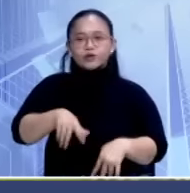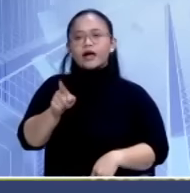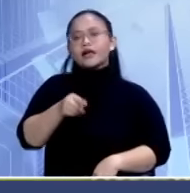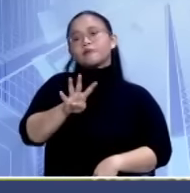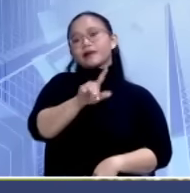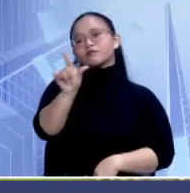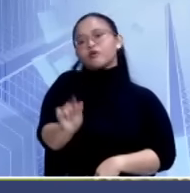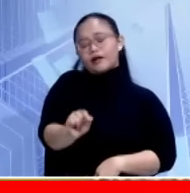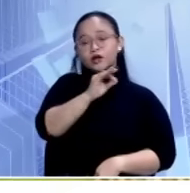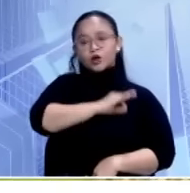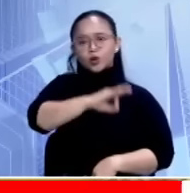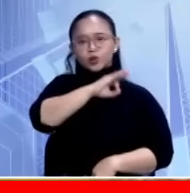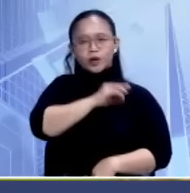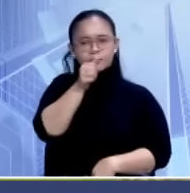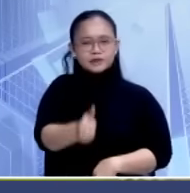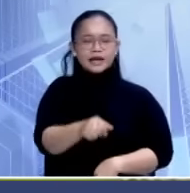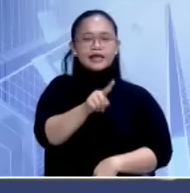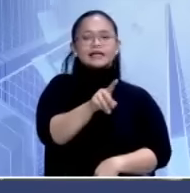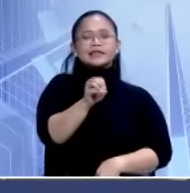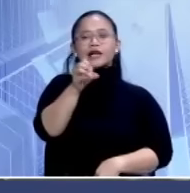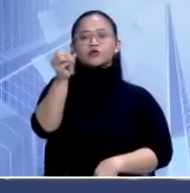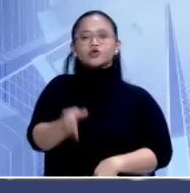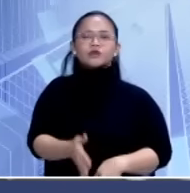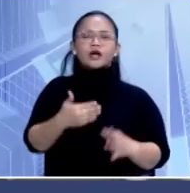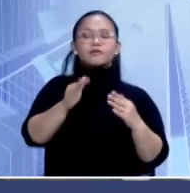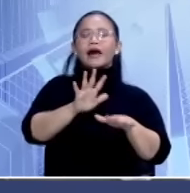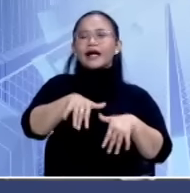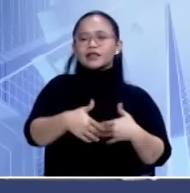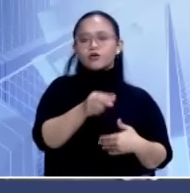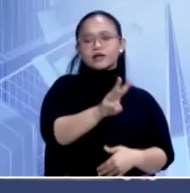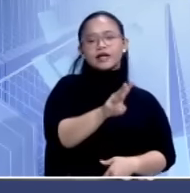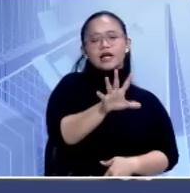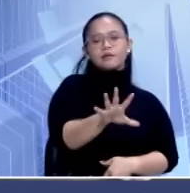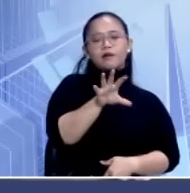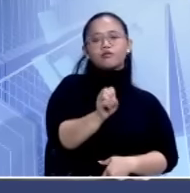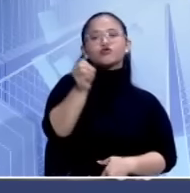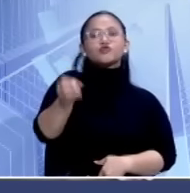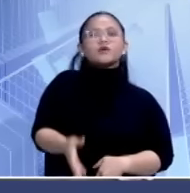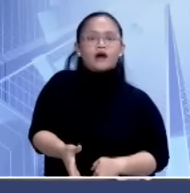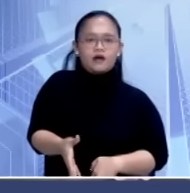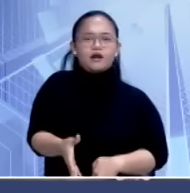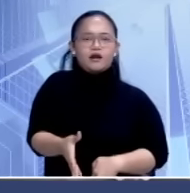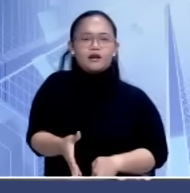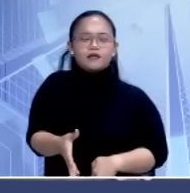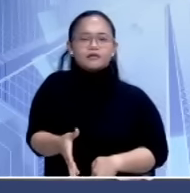bulan dan pelaku bisa meraup keuntungan hingga 350 juta rupiah.